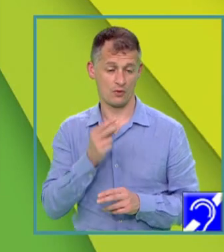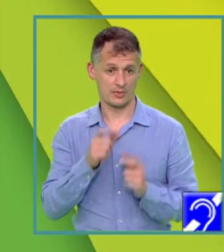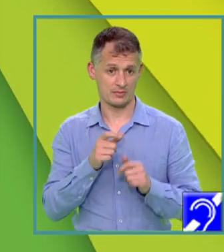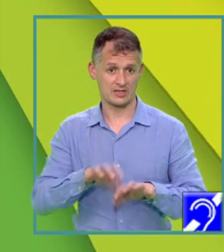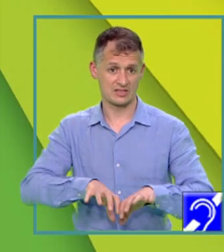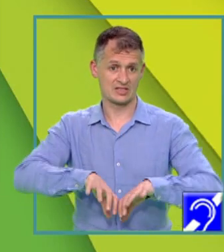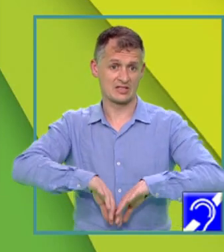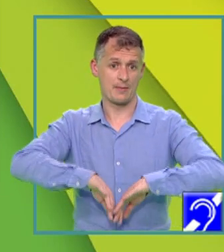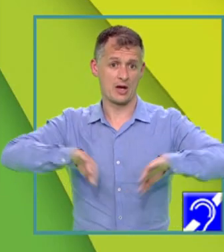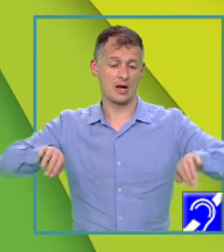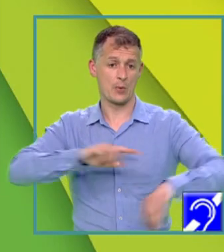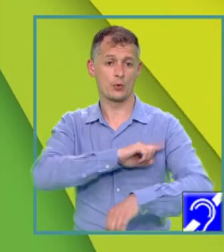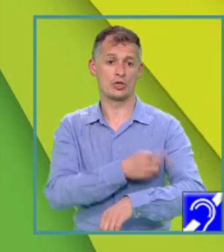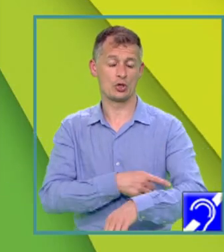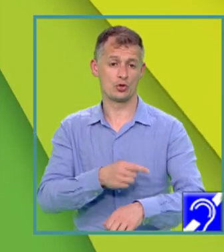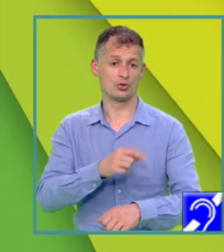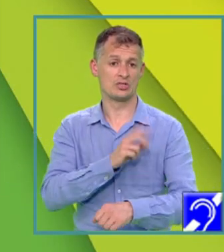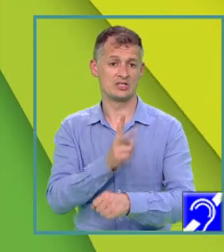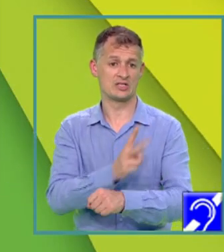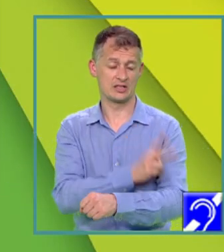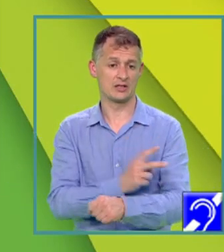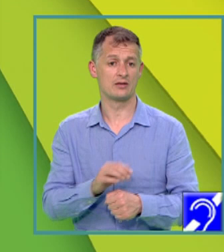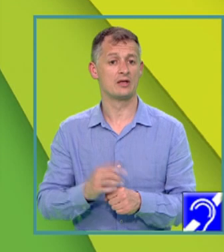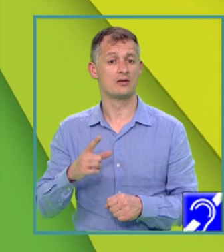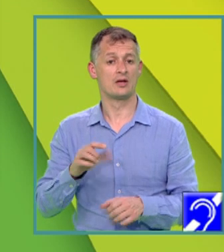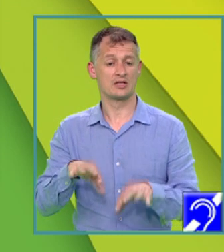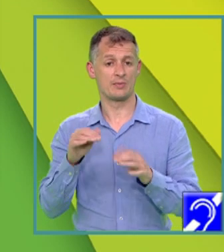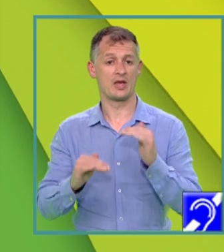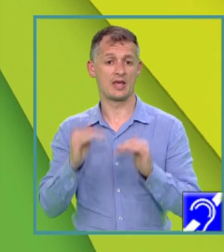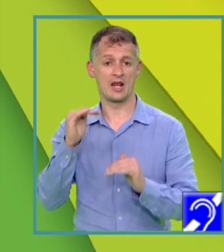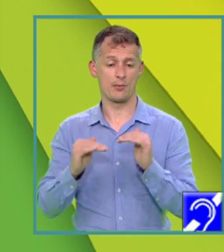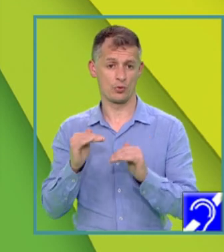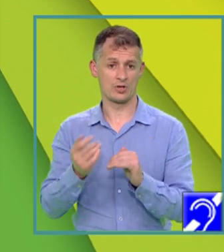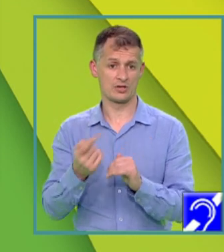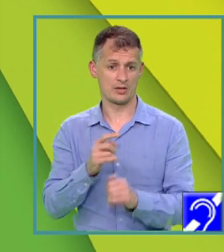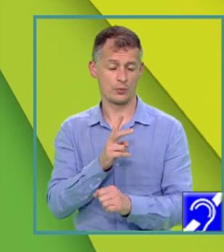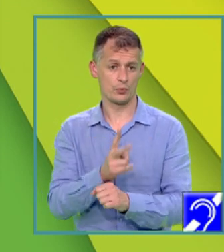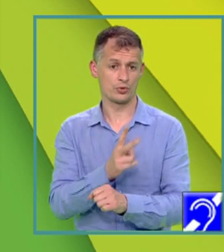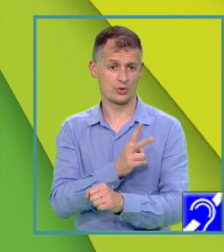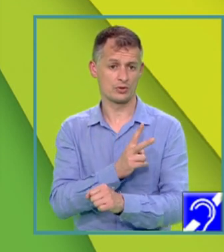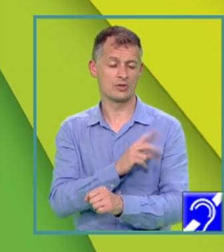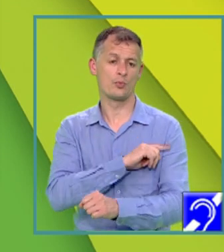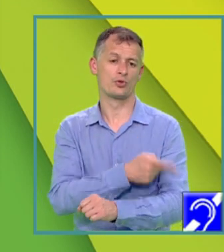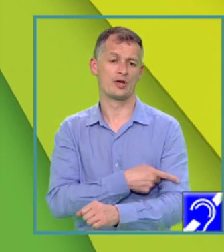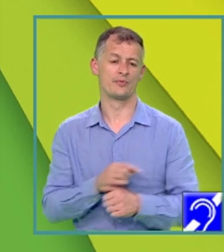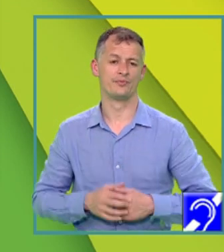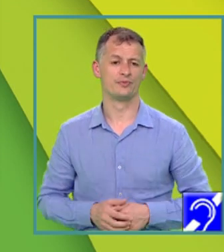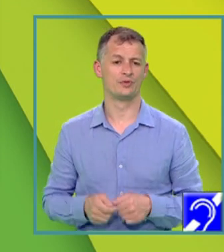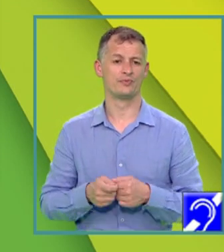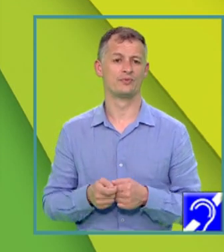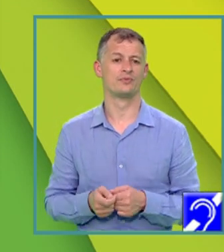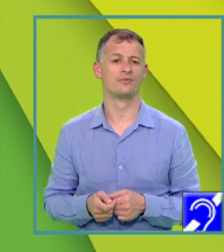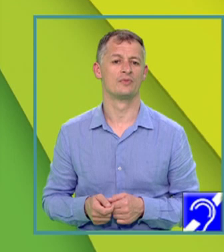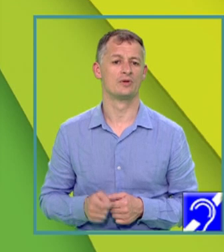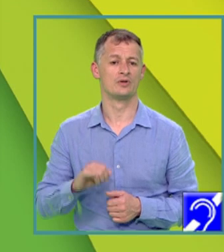în stat, unde identificăm echilibrul dintre puteri. Mergem pe guvernarea reprezentativă. Noi toți cetățenii, cum spunea